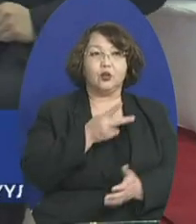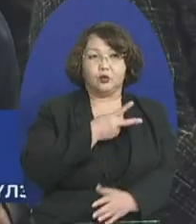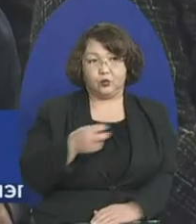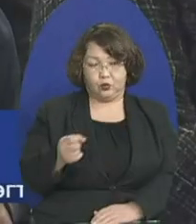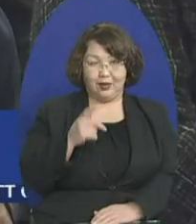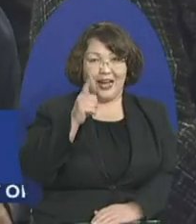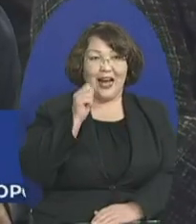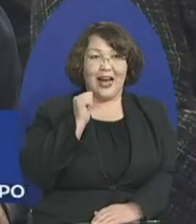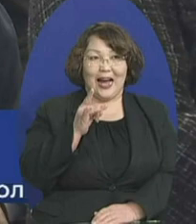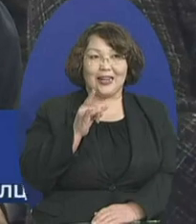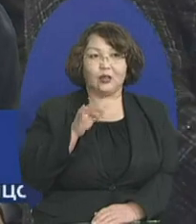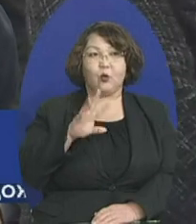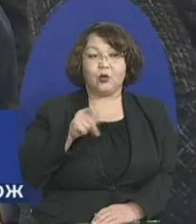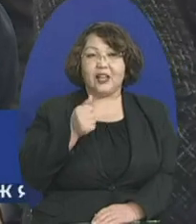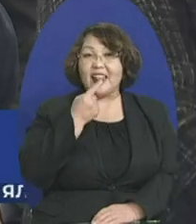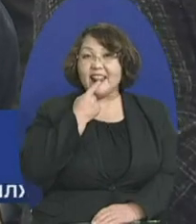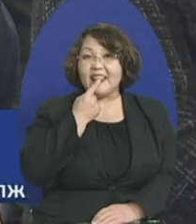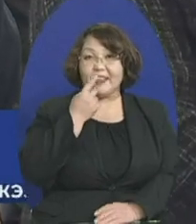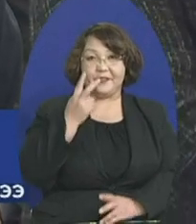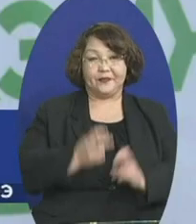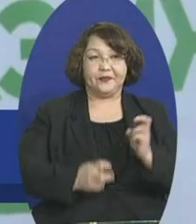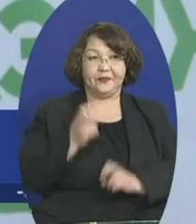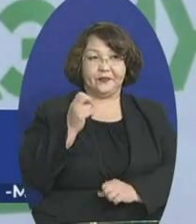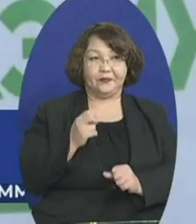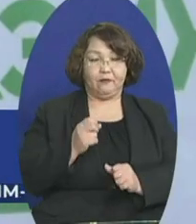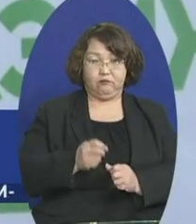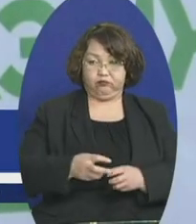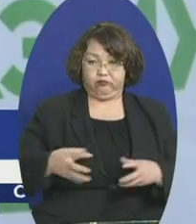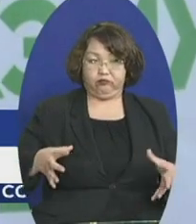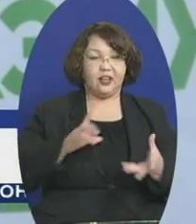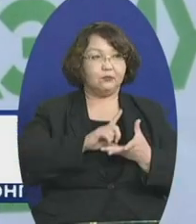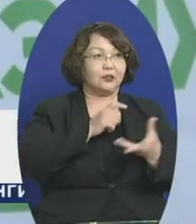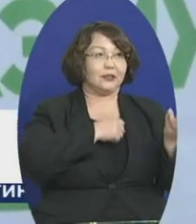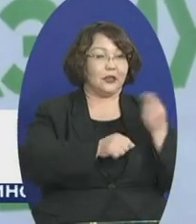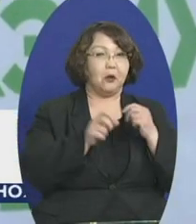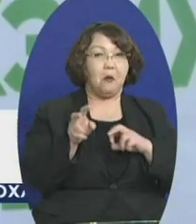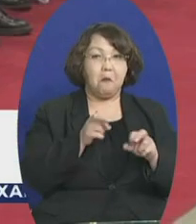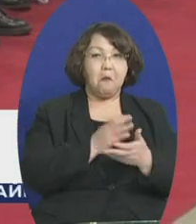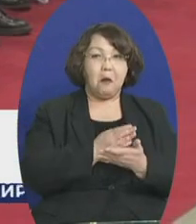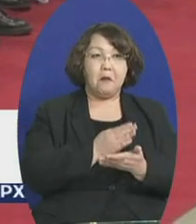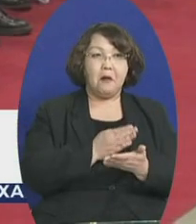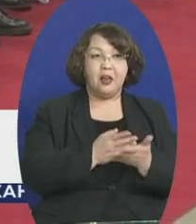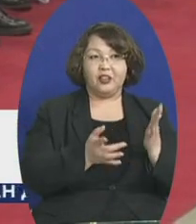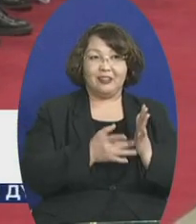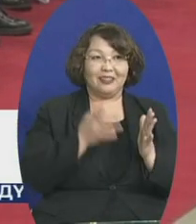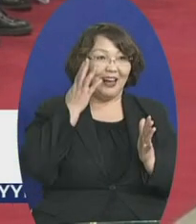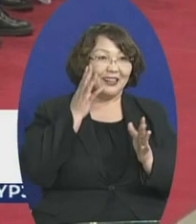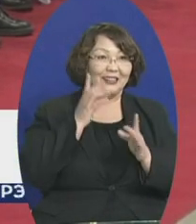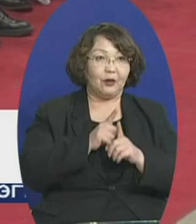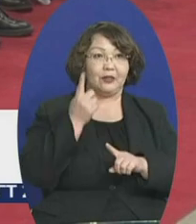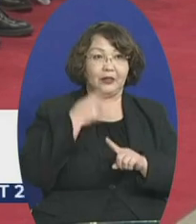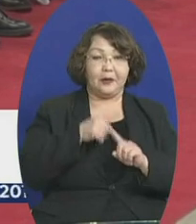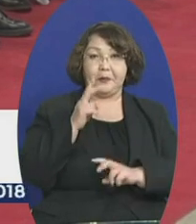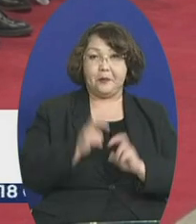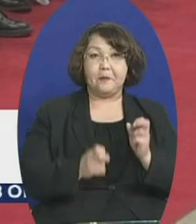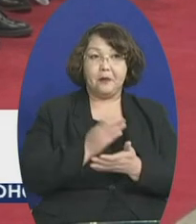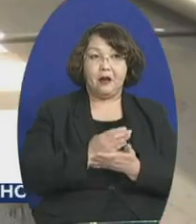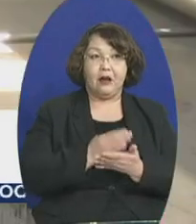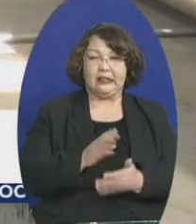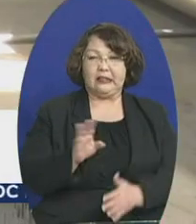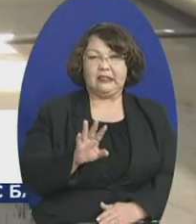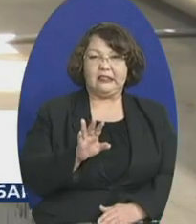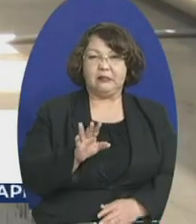туулгын батарейг дахин боловсруулж экспортлдог гэх судалгаа бий. Харин энэ нь технологийн бус аргаар дахин боловсруулж байгааг шинжээж